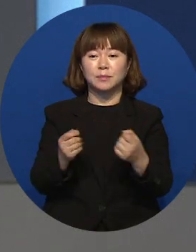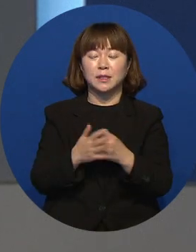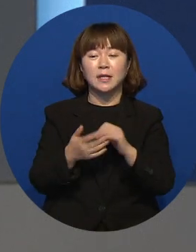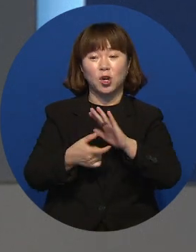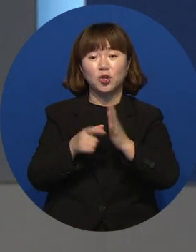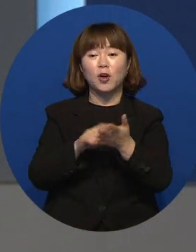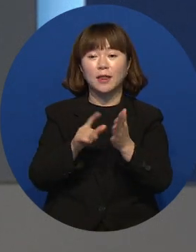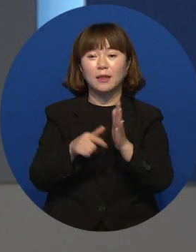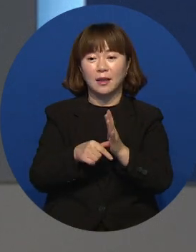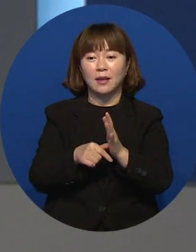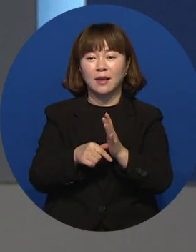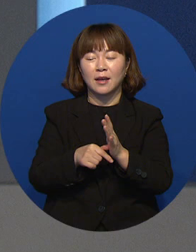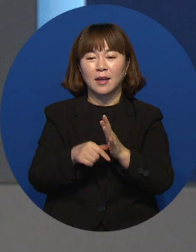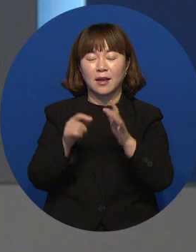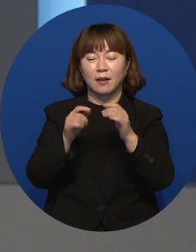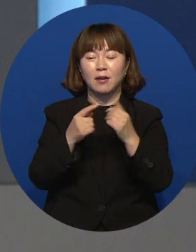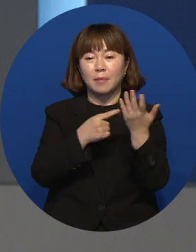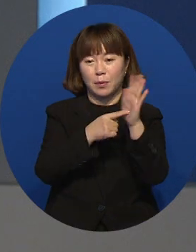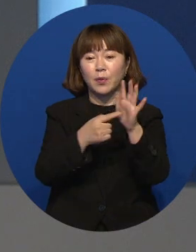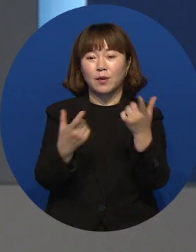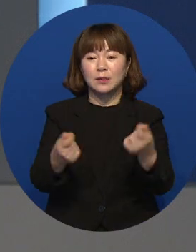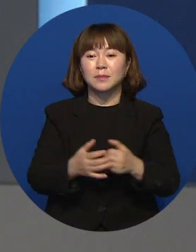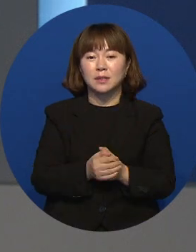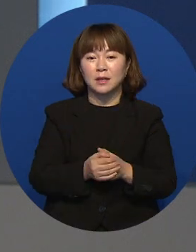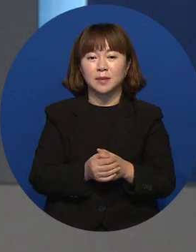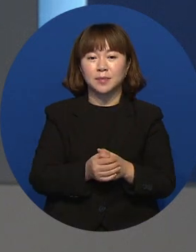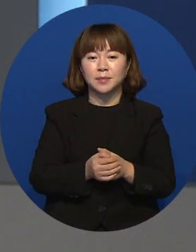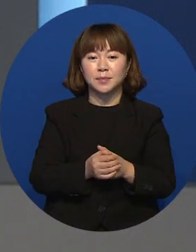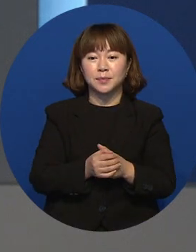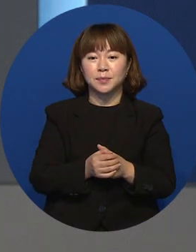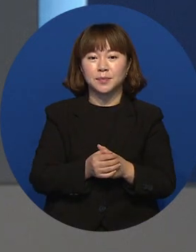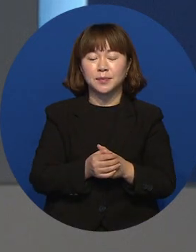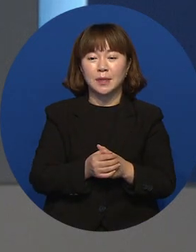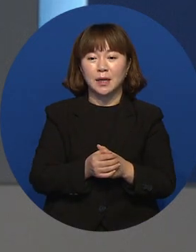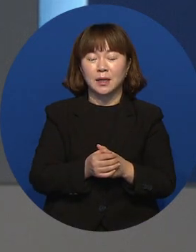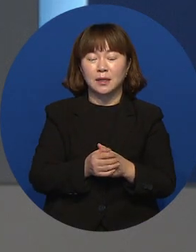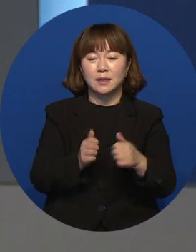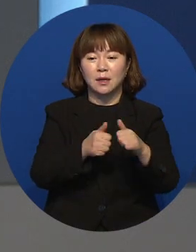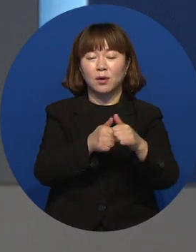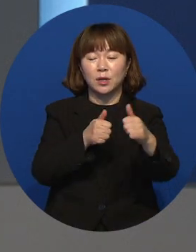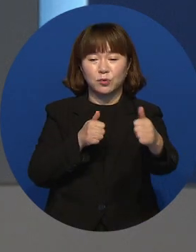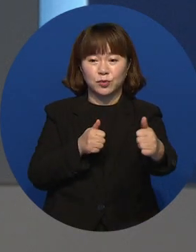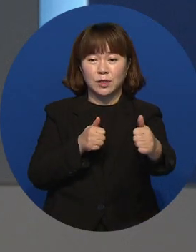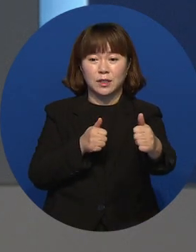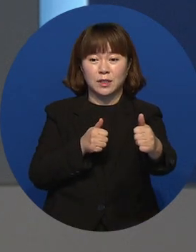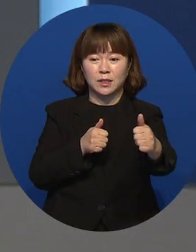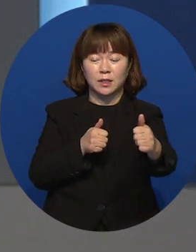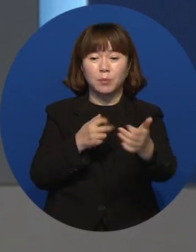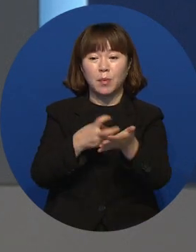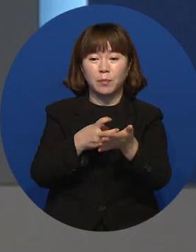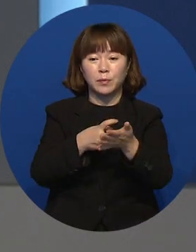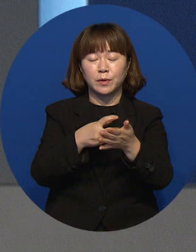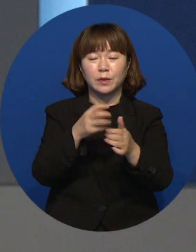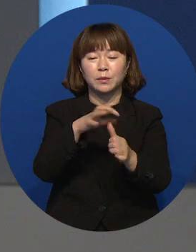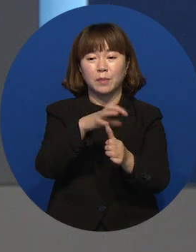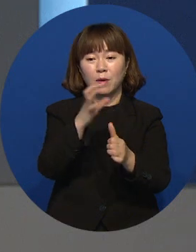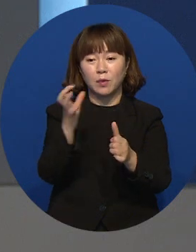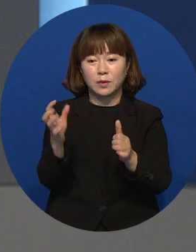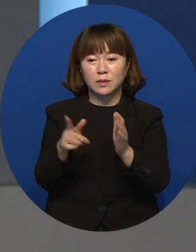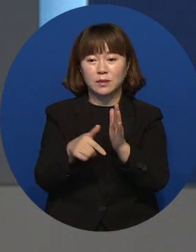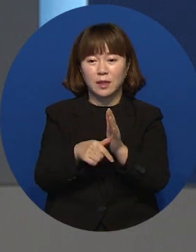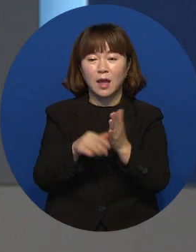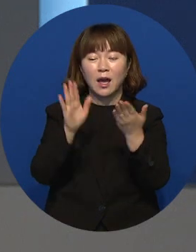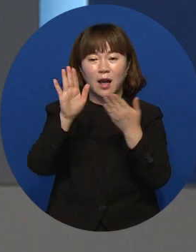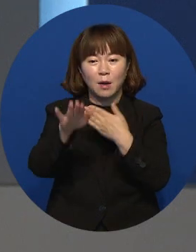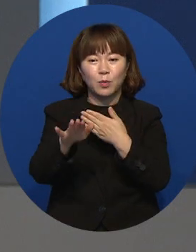그렇지만은 어이 것을 이렇게 이제 거리 두기를 와 나 있을 경우에 어떤 모습으로 나타날까 이제 그